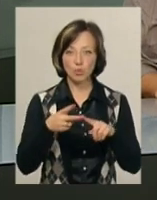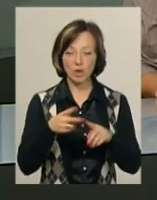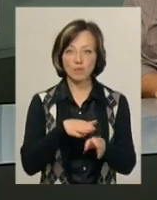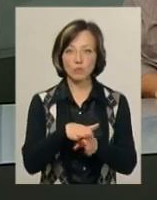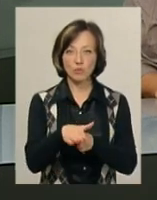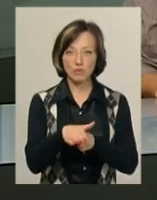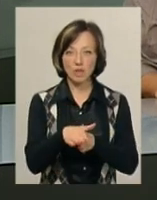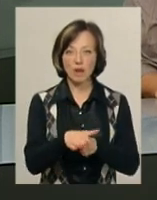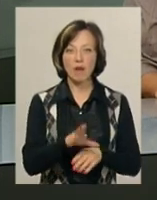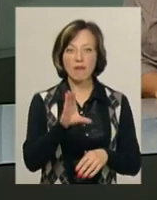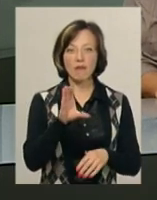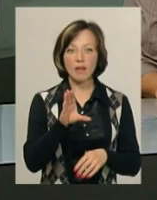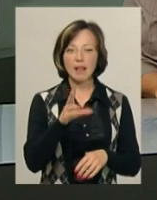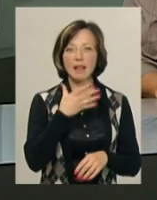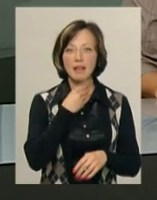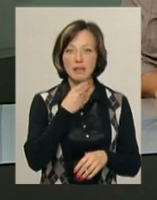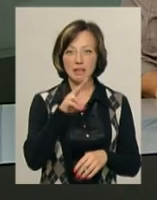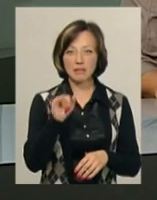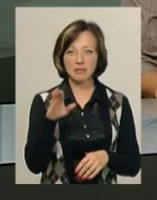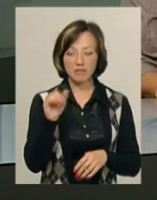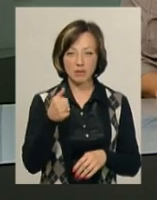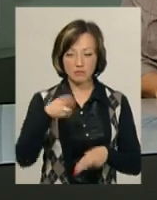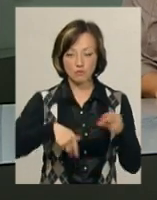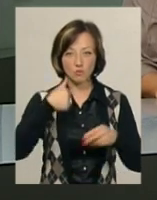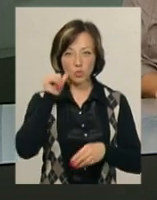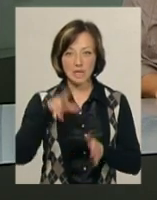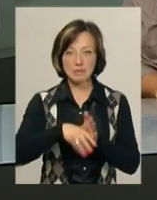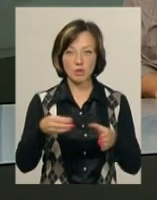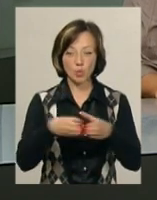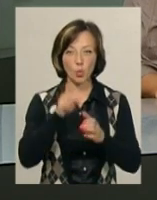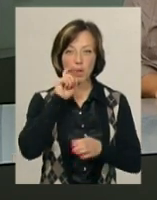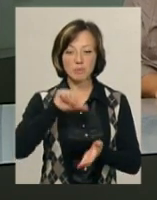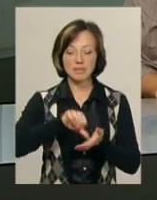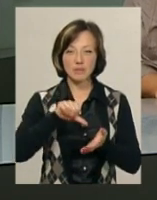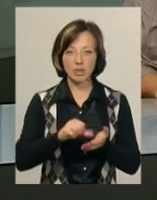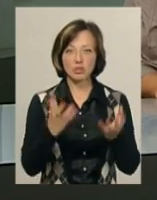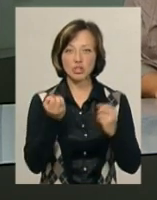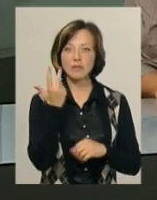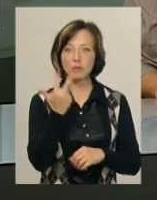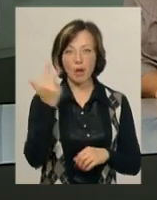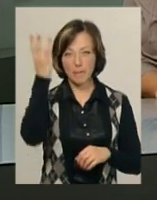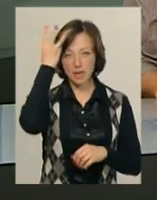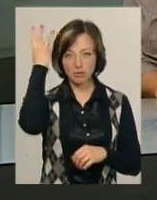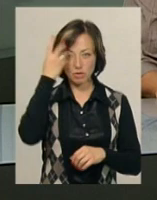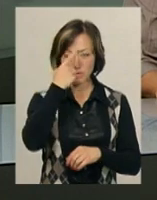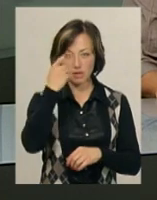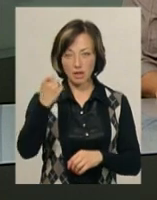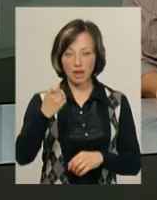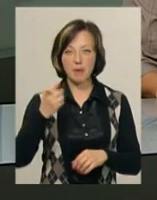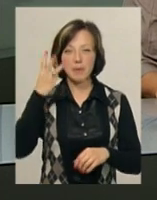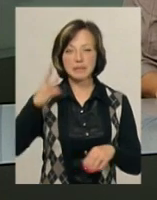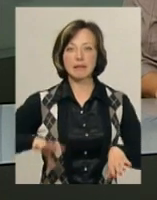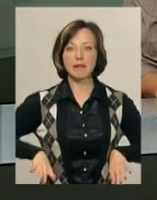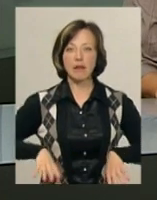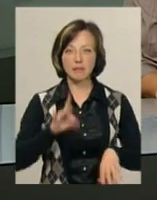в литовському Шауляї і завершився вчора. Збірну України представляли, окрім Вадима Сівака, троє хмельничан, повідомив хмельницький тренер з